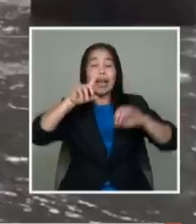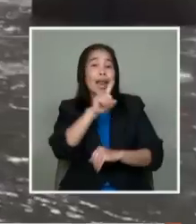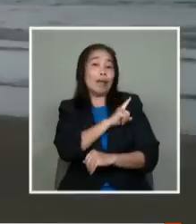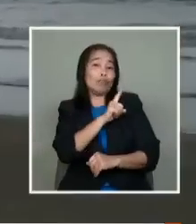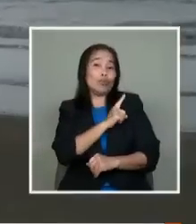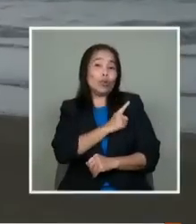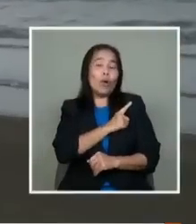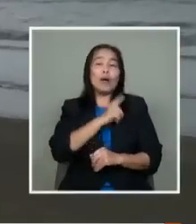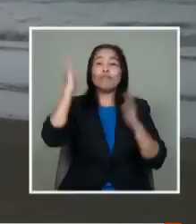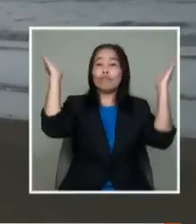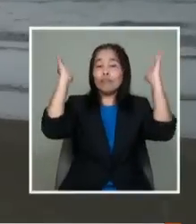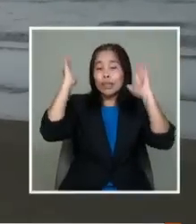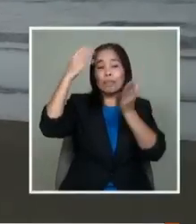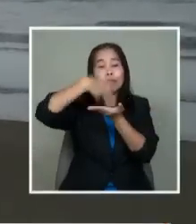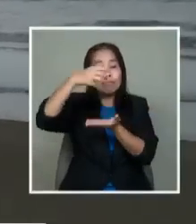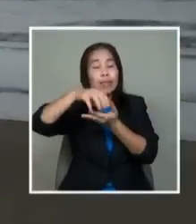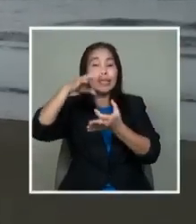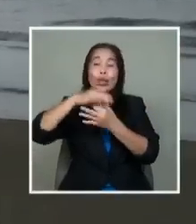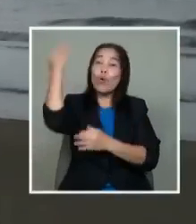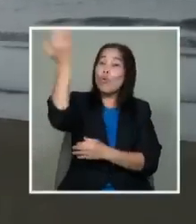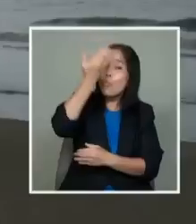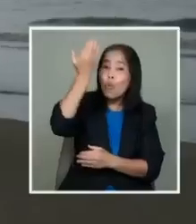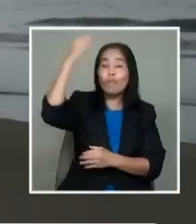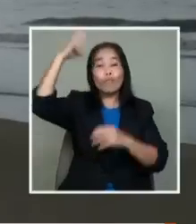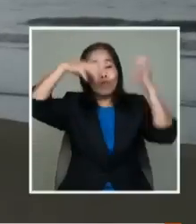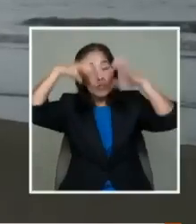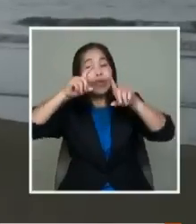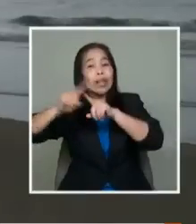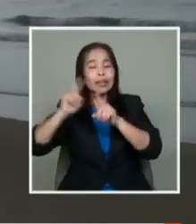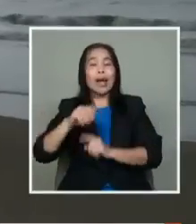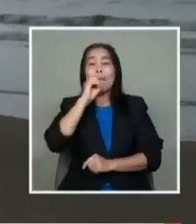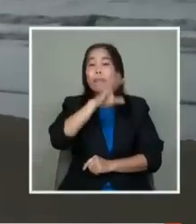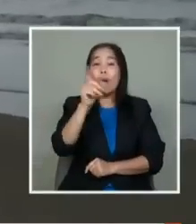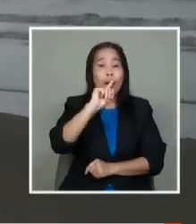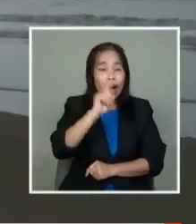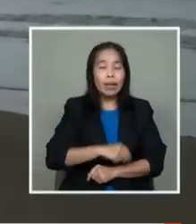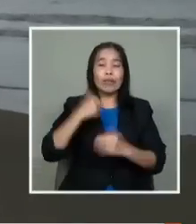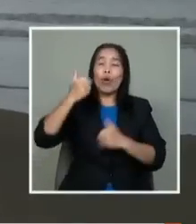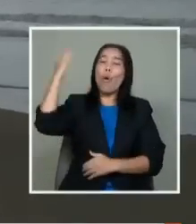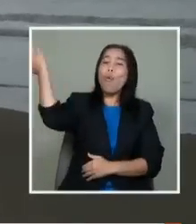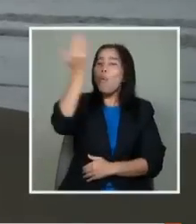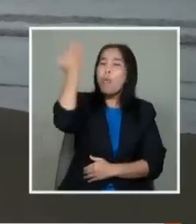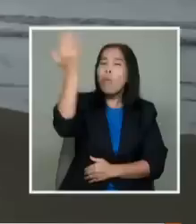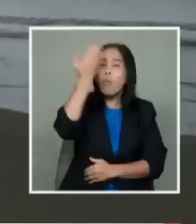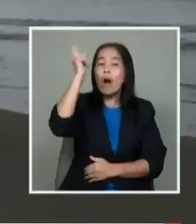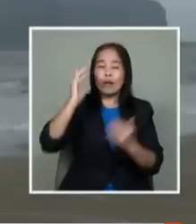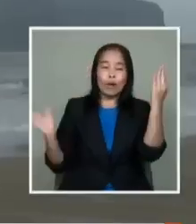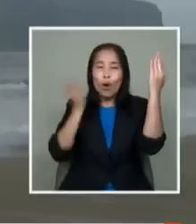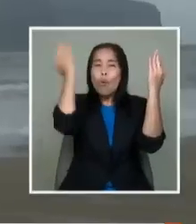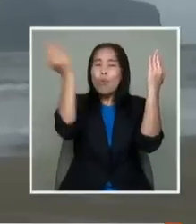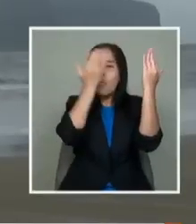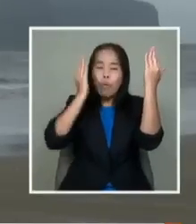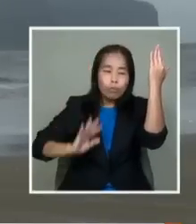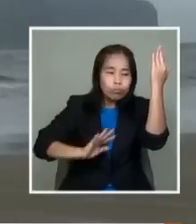ยมีฝนเพิ่มมากขึ้นเนื่องจากมรสุมตะวันตกเฉียงใต้พัดปกคลุมทะเลอันดามันประเทศไทยในขณะที่มีหย่อมความกดอากา